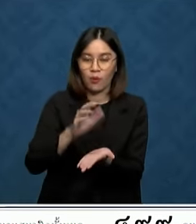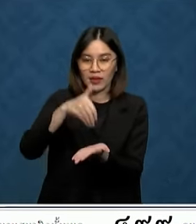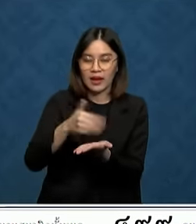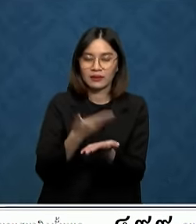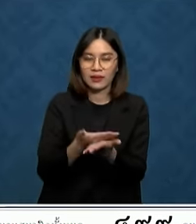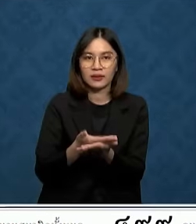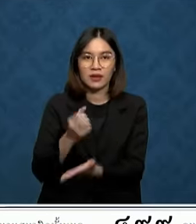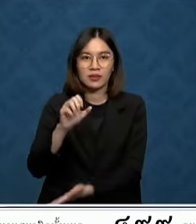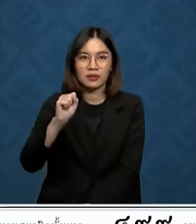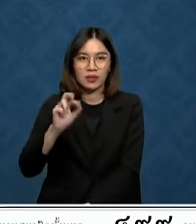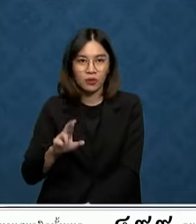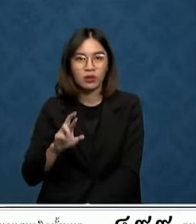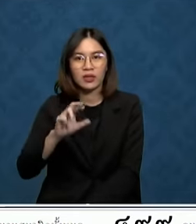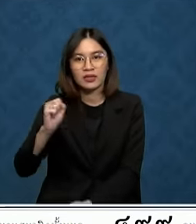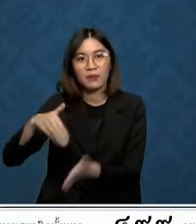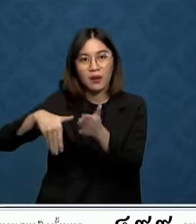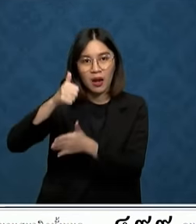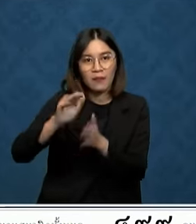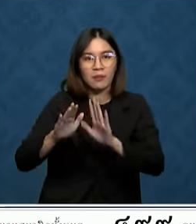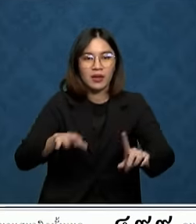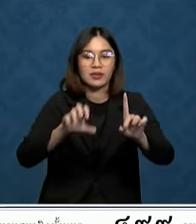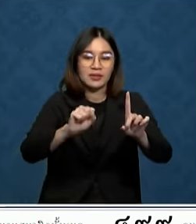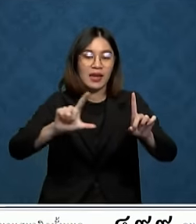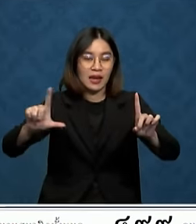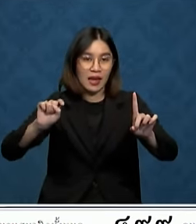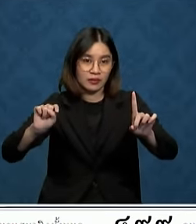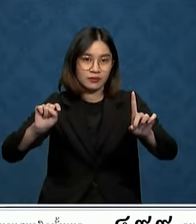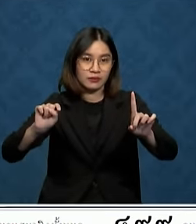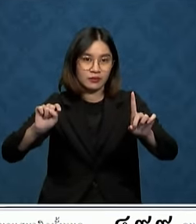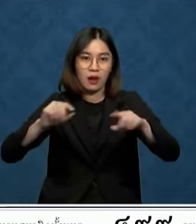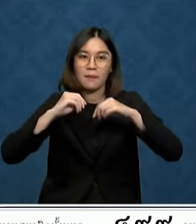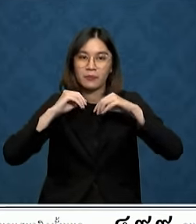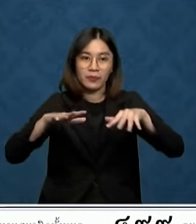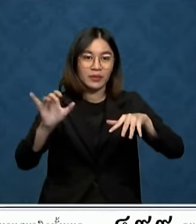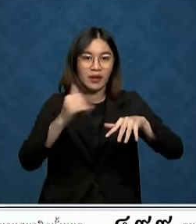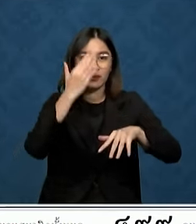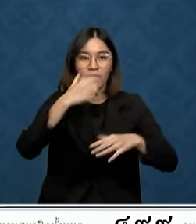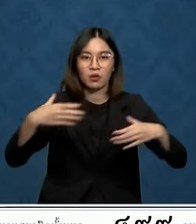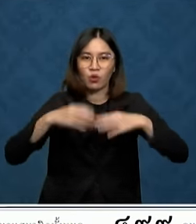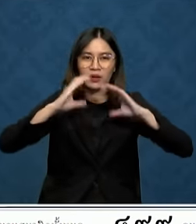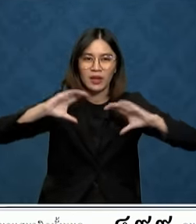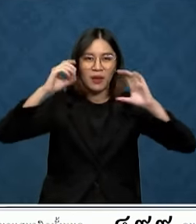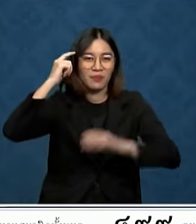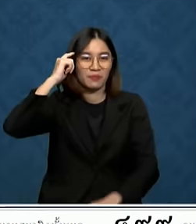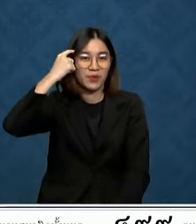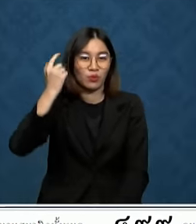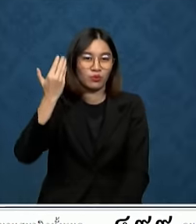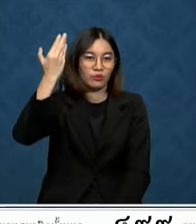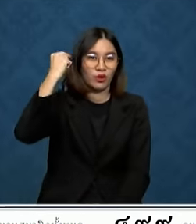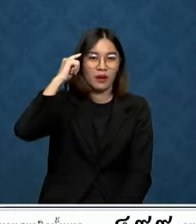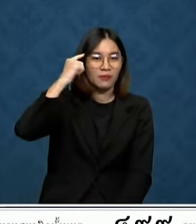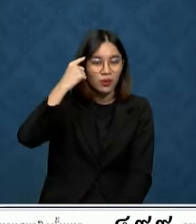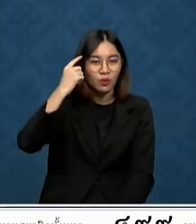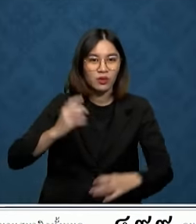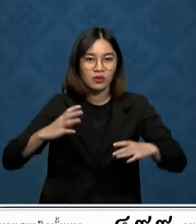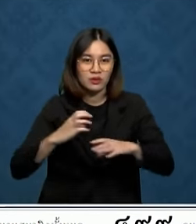สำรองที่ที่ที่สภาอนุมัติไว้เนี่ยเกือบแสนล้านเนี่ยที่มันไม่ออกมาเลยก็เพราะว่ารัฐบาลยังไม่รู้ณตอนนั้นว่าตกลง